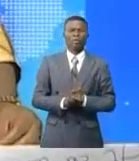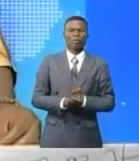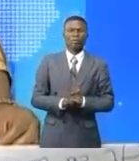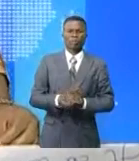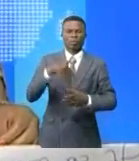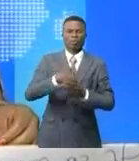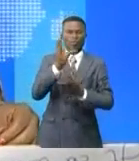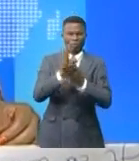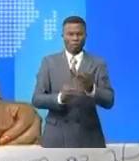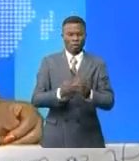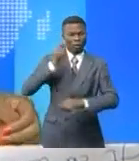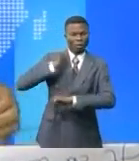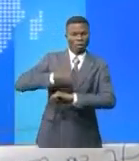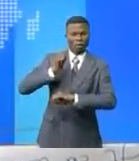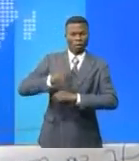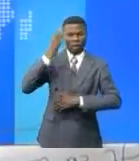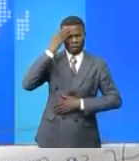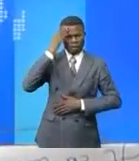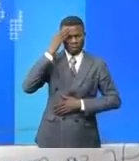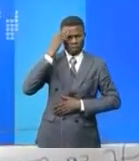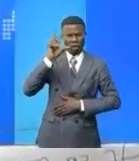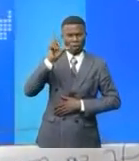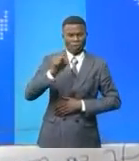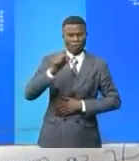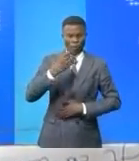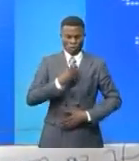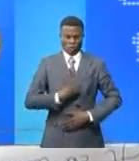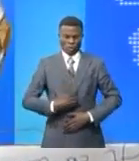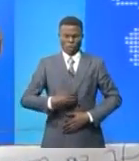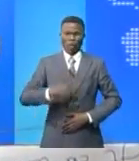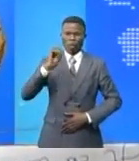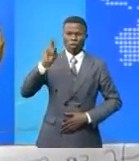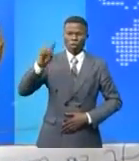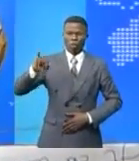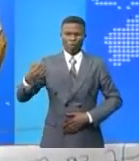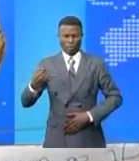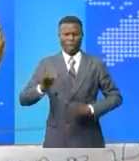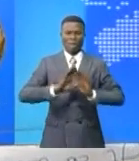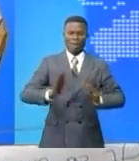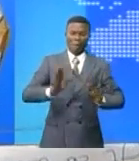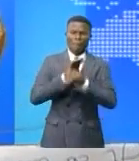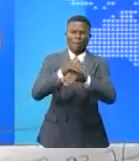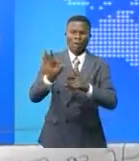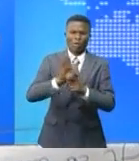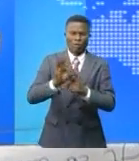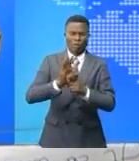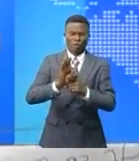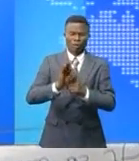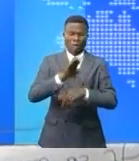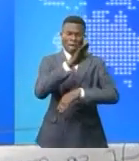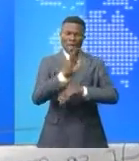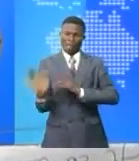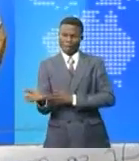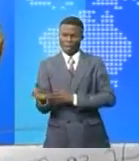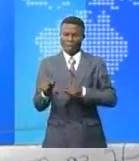Au chapitre de la justice, sachez que 20 OPJ à compétences restreintes sont en formation depuis cet avant-midi